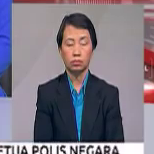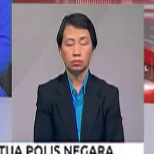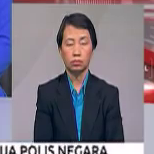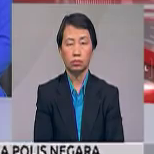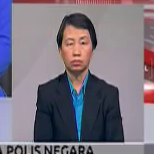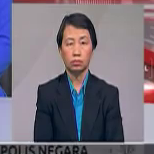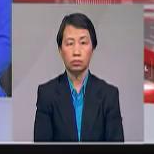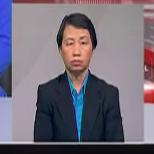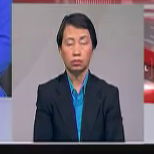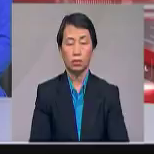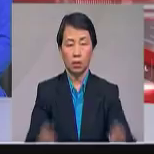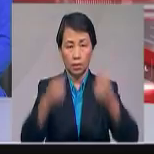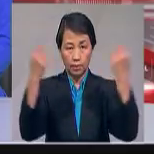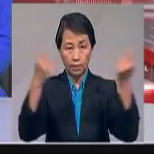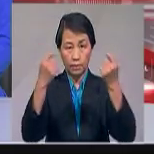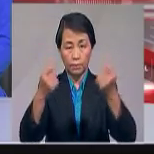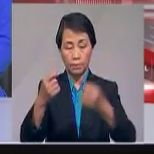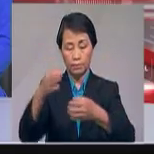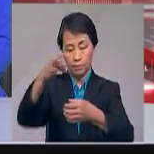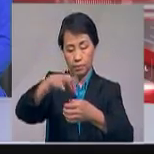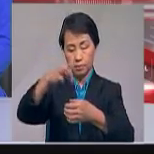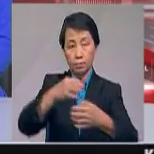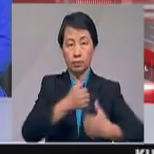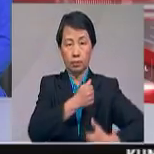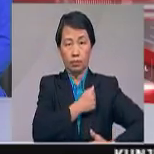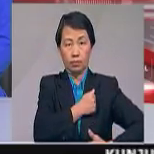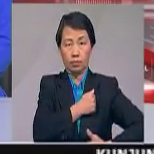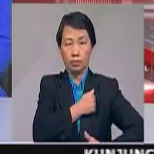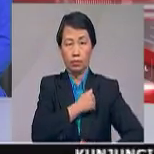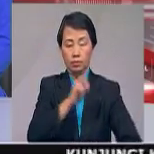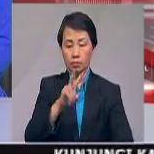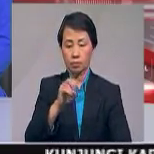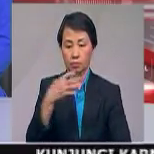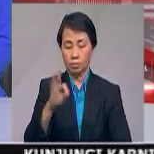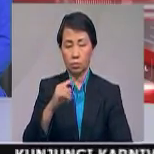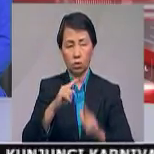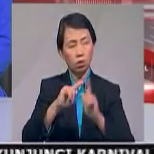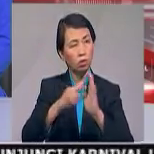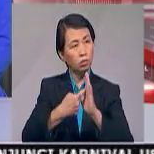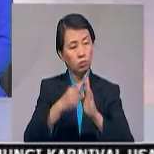Bertemu kembali. Sempena kempen Tabung Pahlawan 2019 yang bermula Ogos lepas,